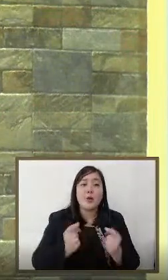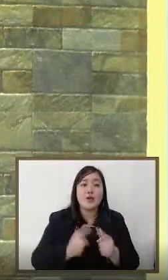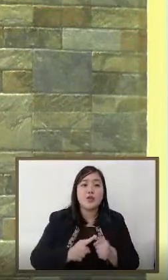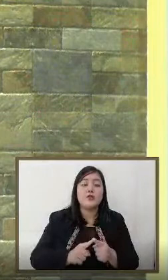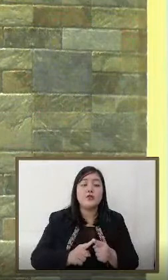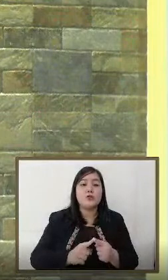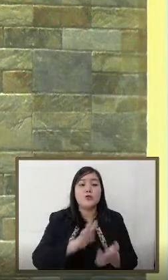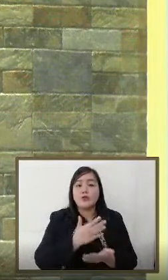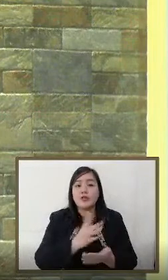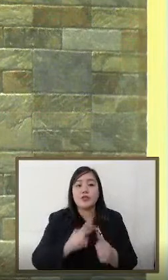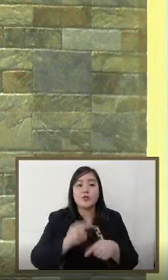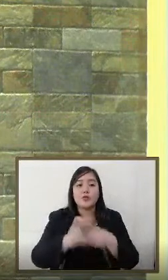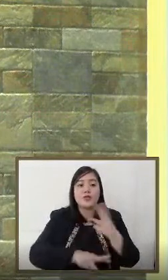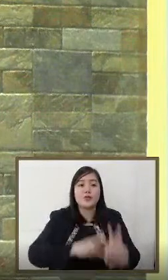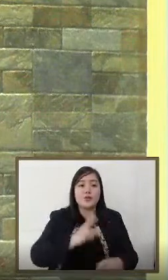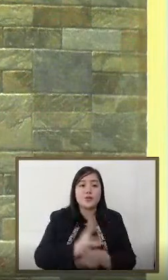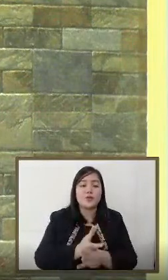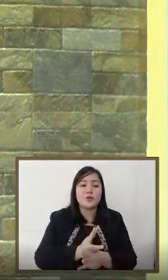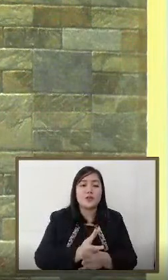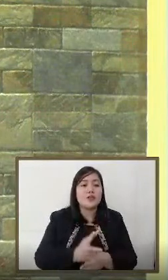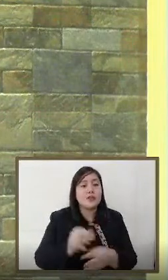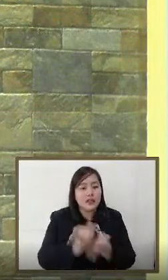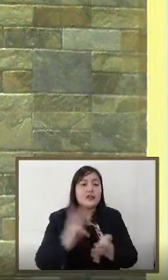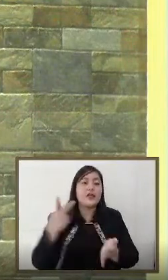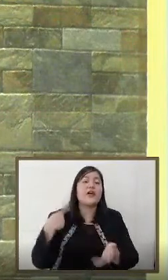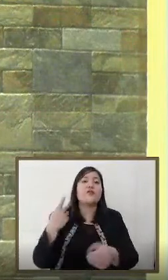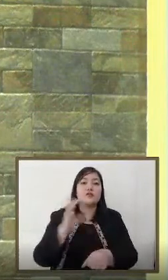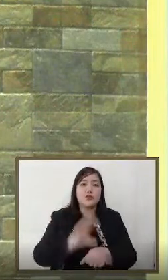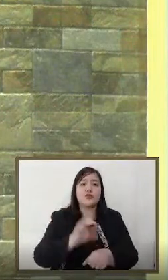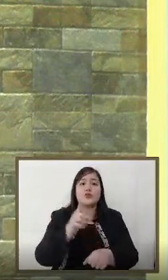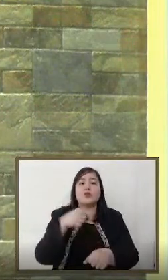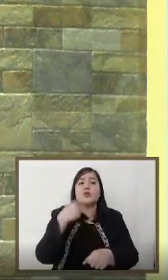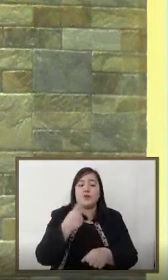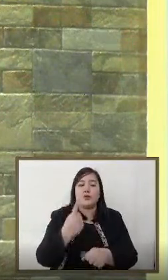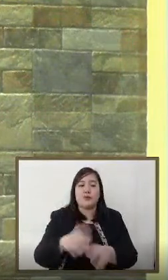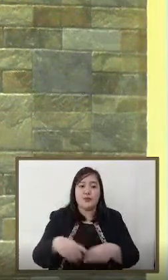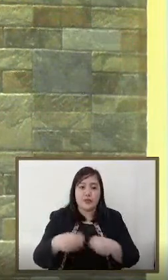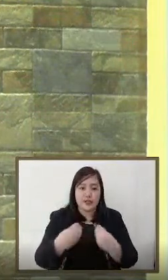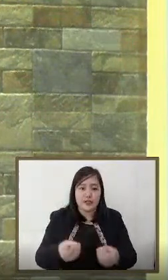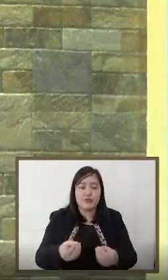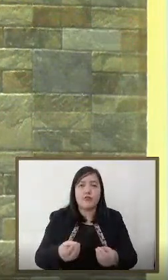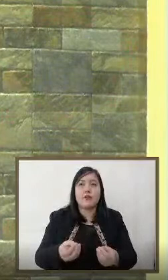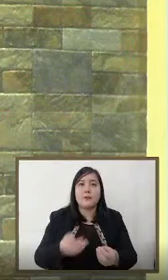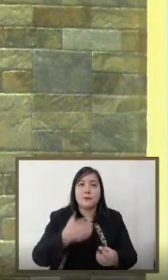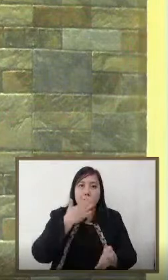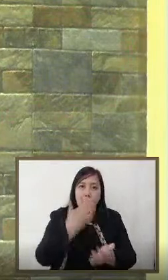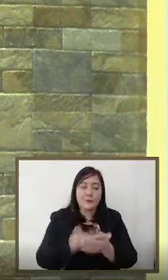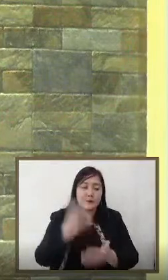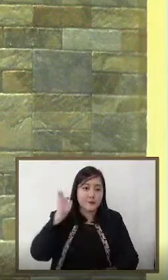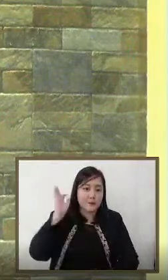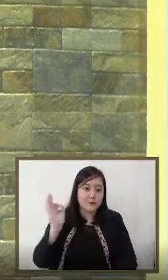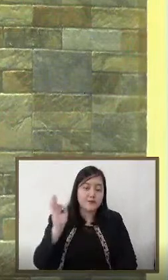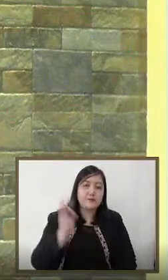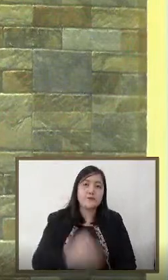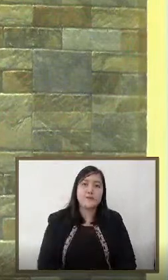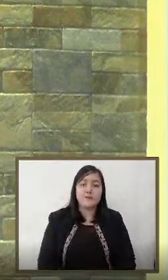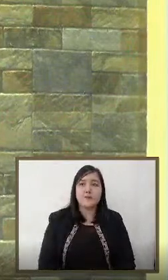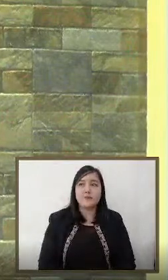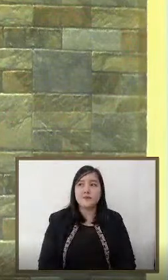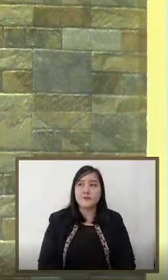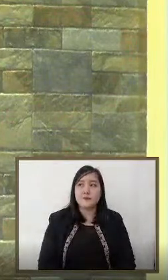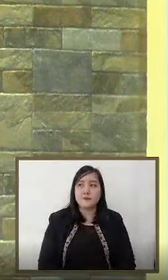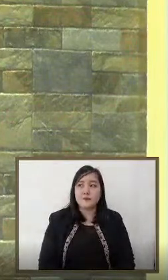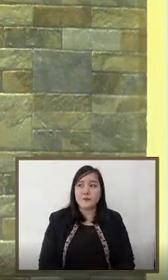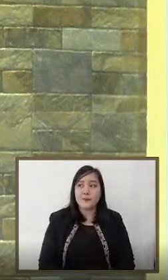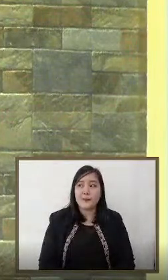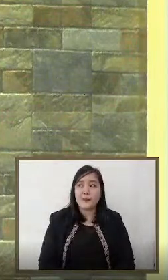reactions at natutuwa sila, nabibless sila sa mga narinig nila ng mga preachings ni Pastor. And yung nililink ko nga kung saan nila